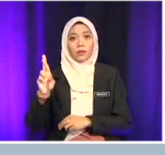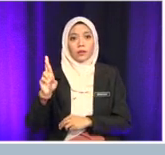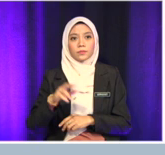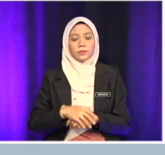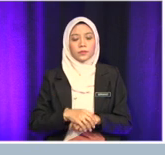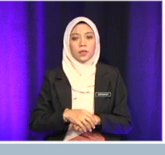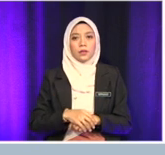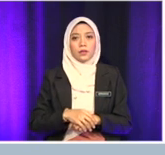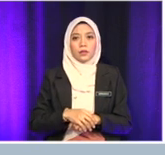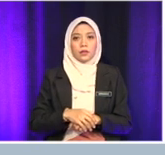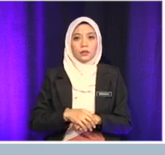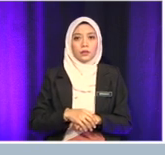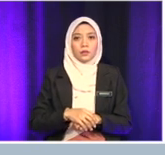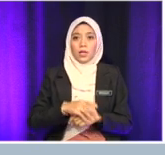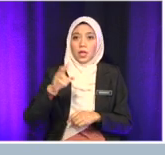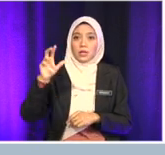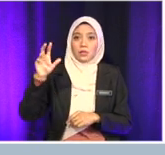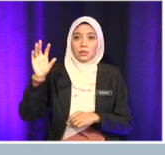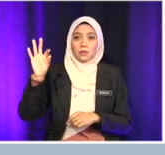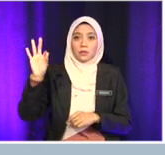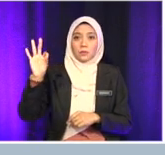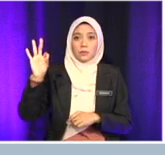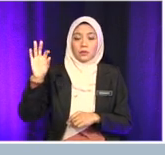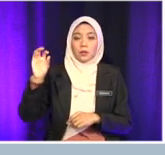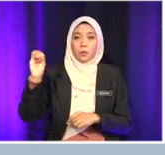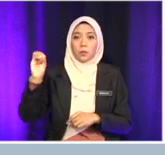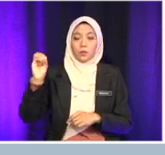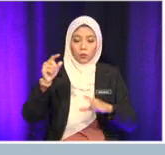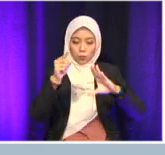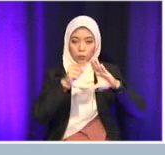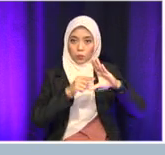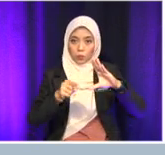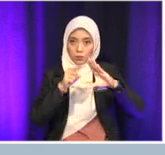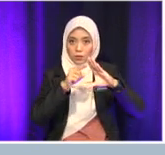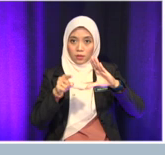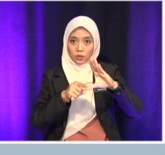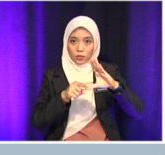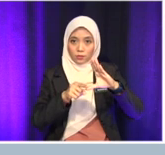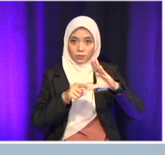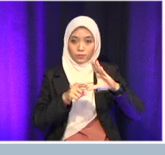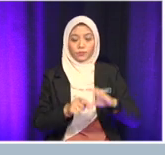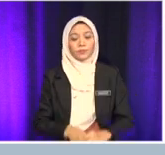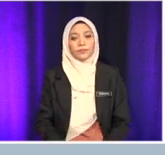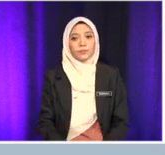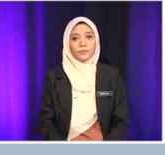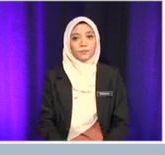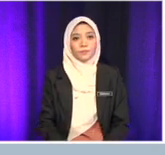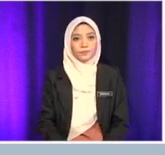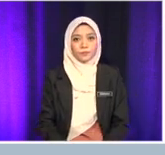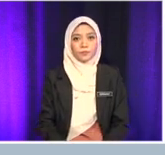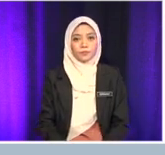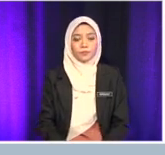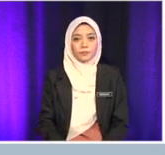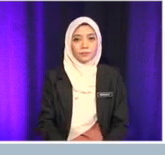90° Lawan Arah jam pada pusat kosong atau penasaran yang pertama untuk membuat